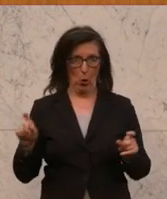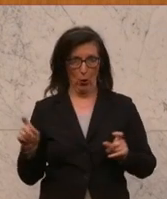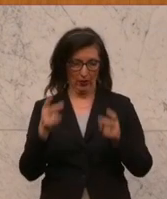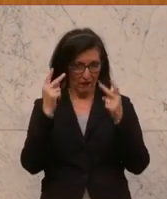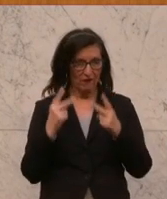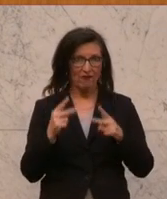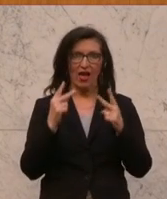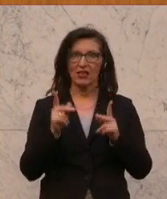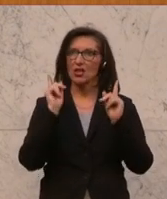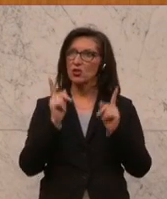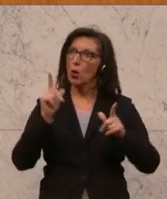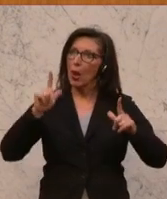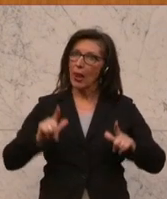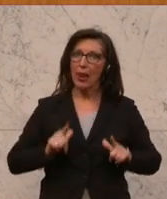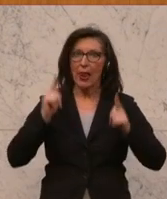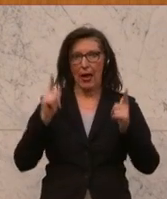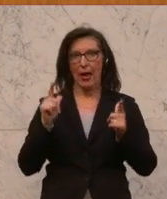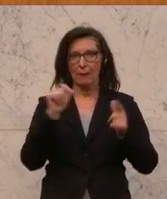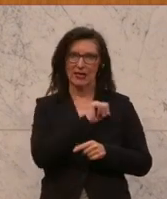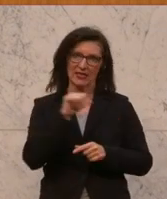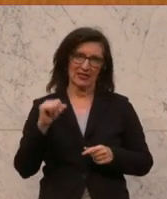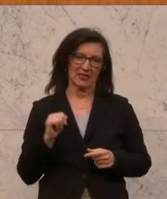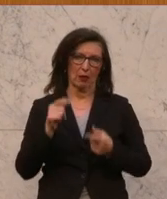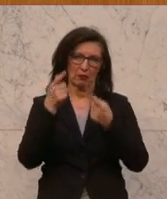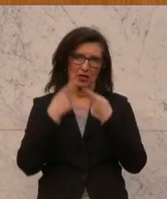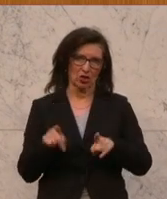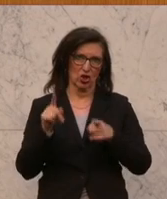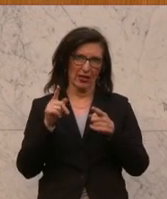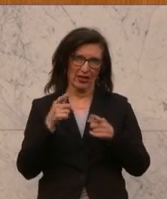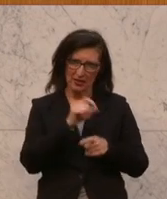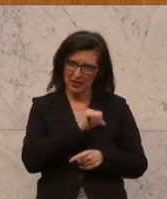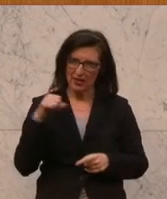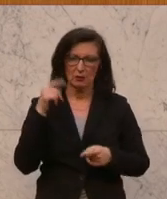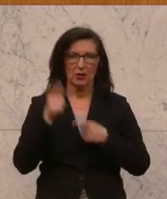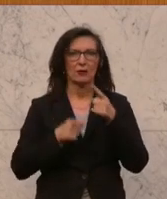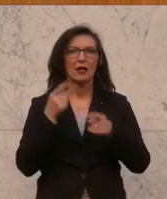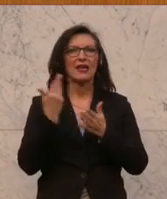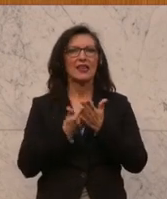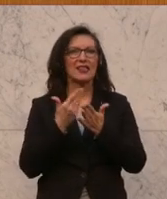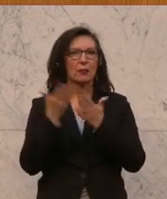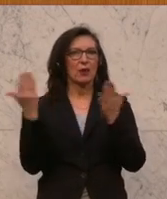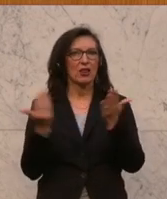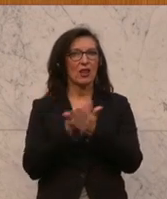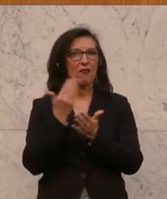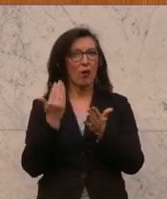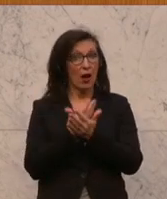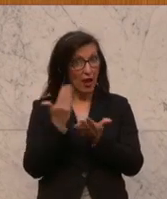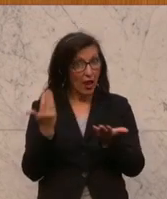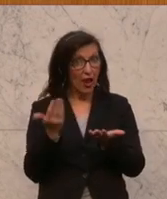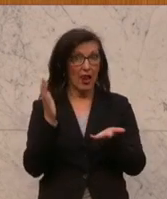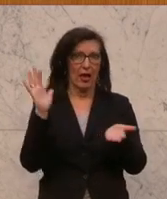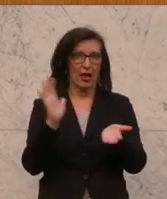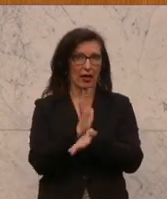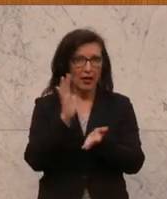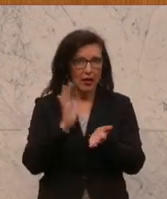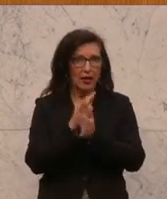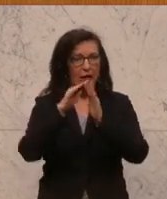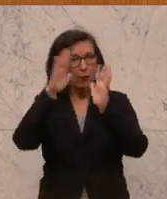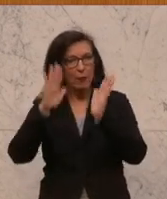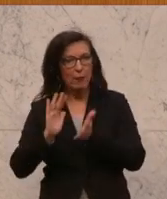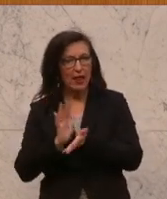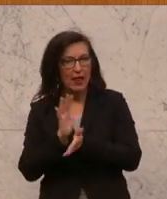ein selbstbestimmtes Leben führen können. Daher beschließen wir heute die Novelle des Hypothekar- und